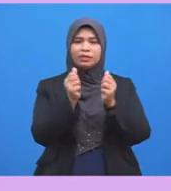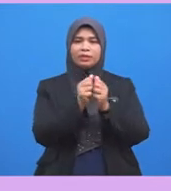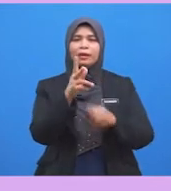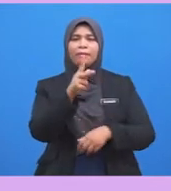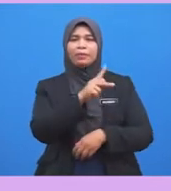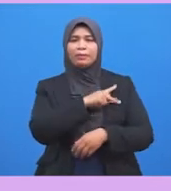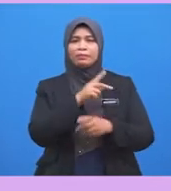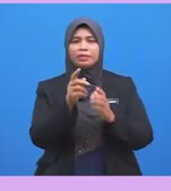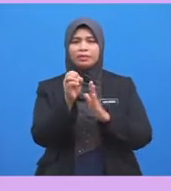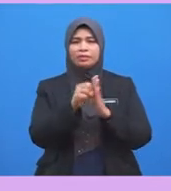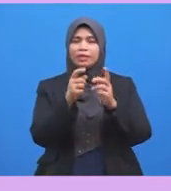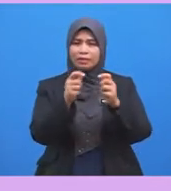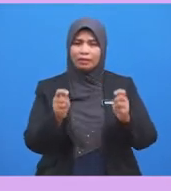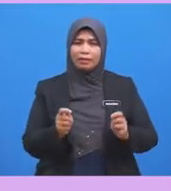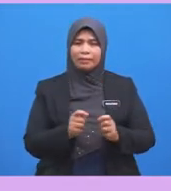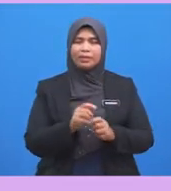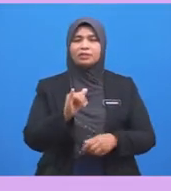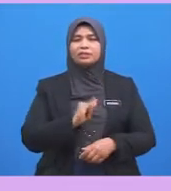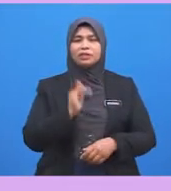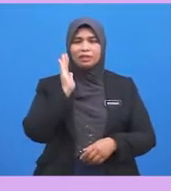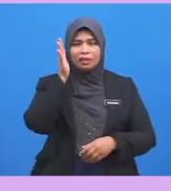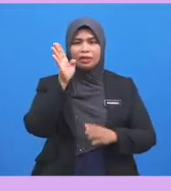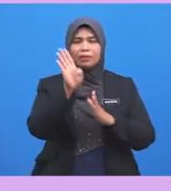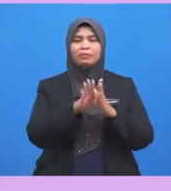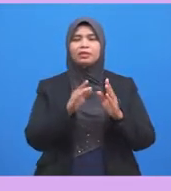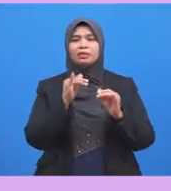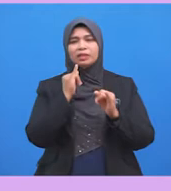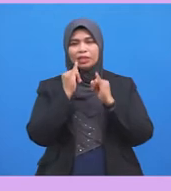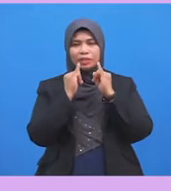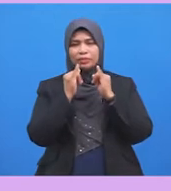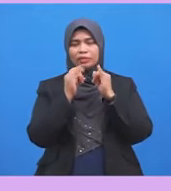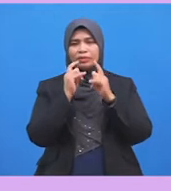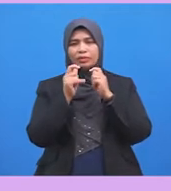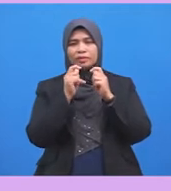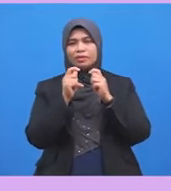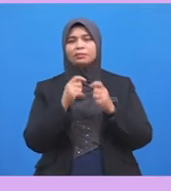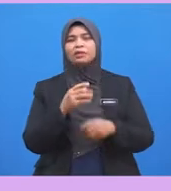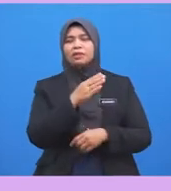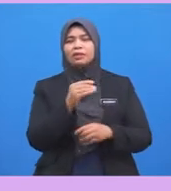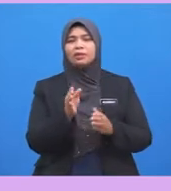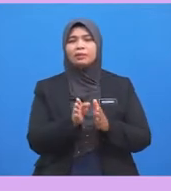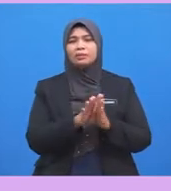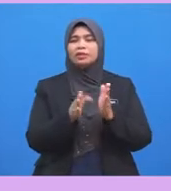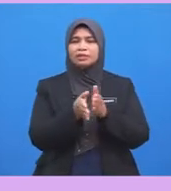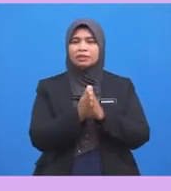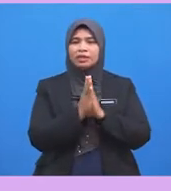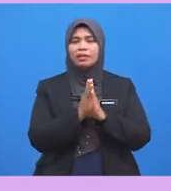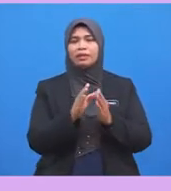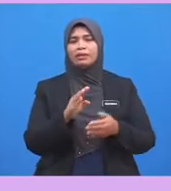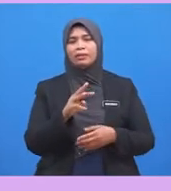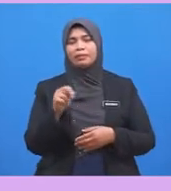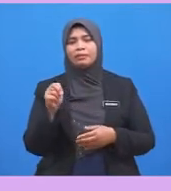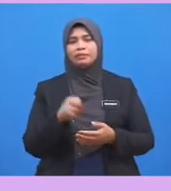pemimpin setempat, saya akan bertegur sapa dan bersalaman. Soalan